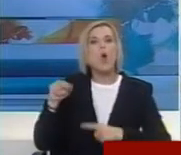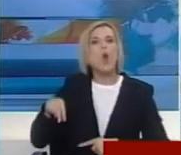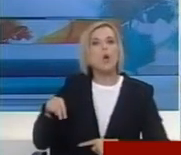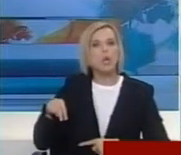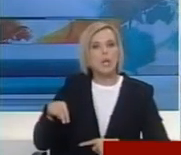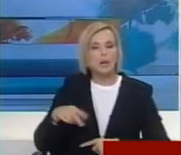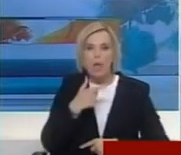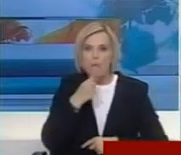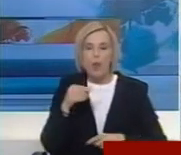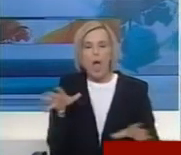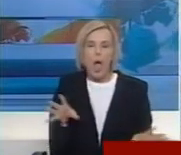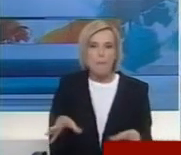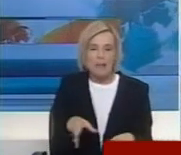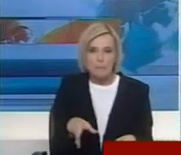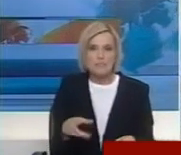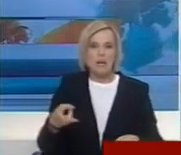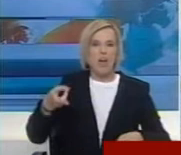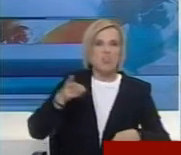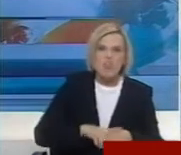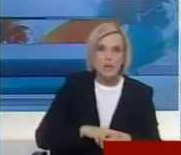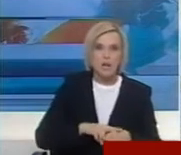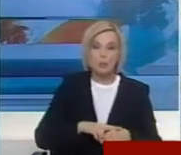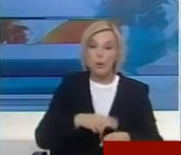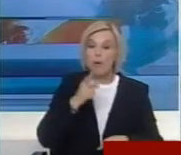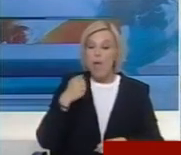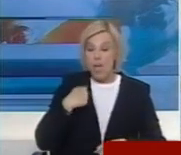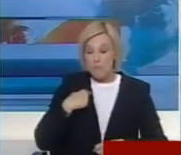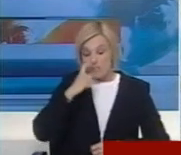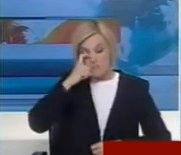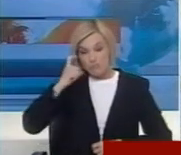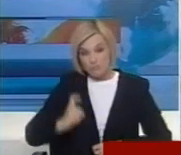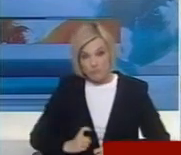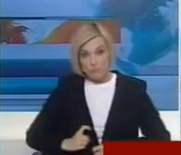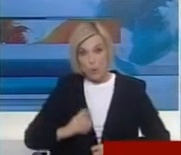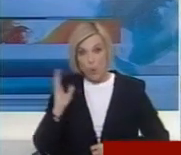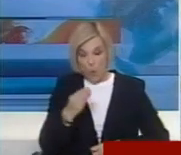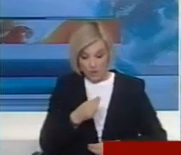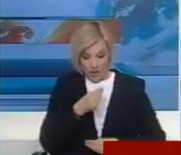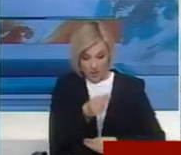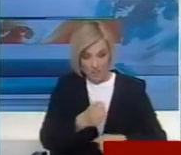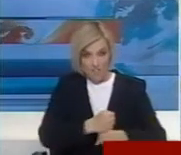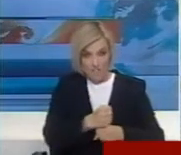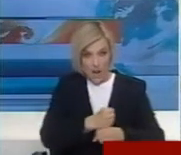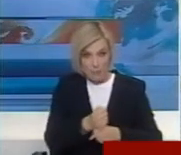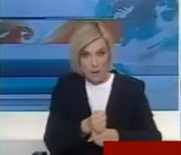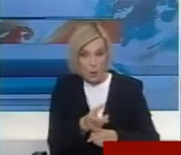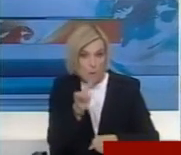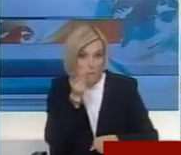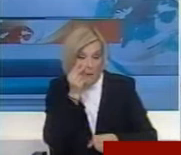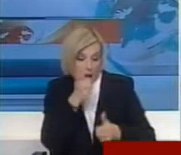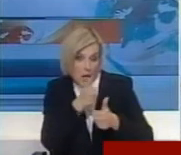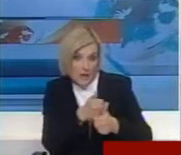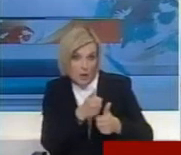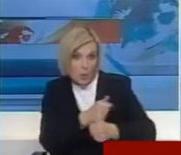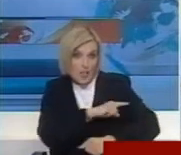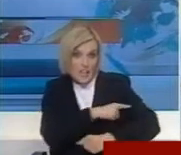επιληψία, ακόμα και θάνατο. Πρέπει υποχρεωτικά η χρήση να γίνεται με ιατρική παρακολούθηση. Πόσο μάλλον τα